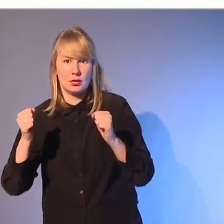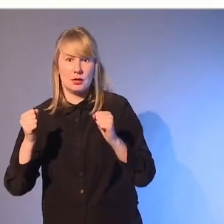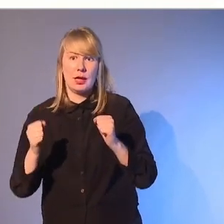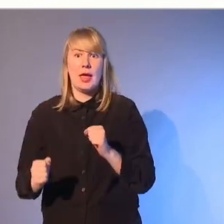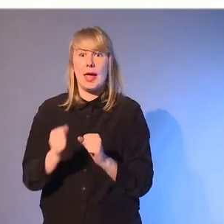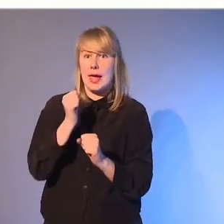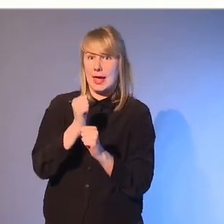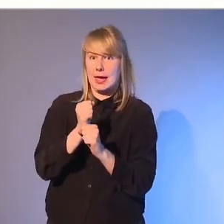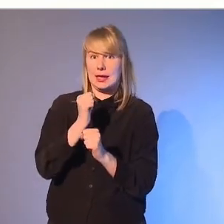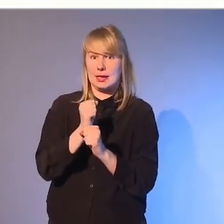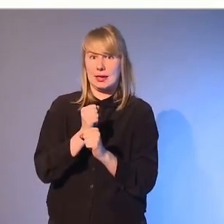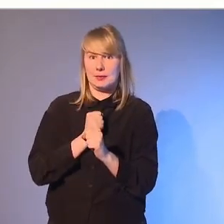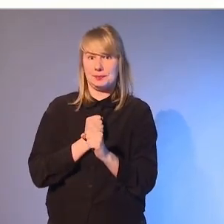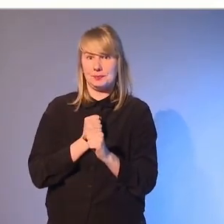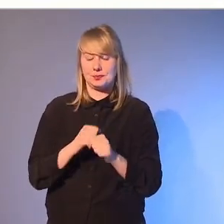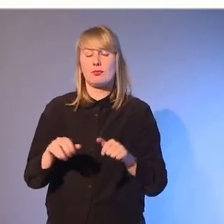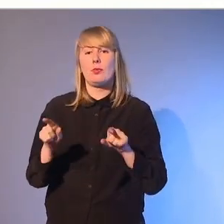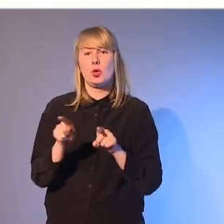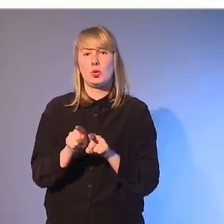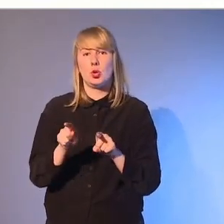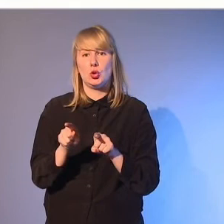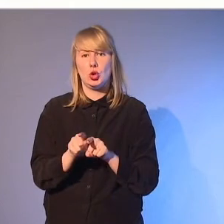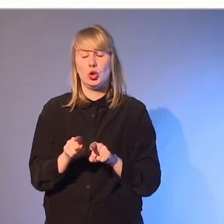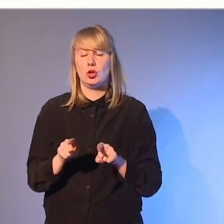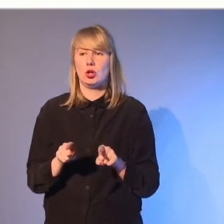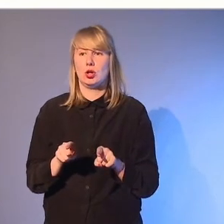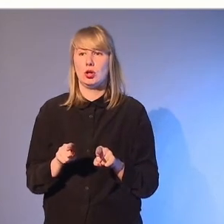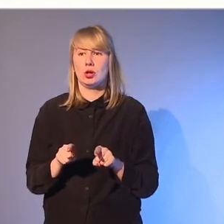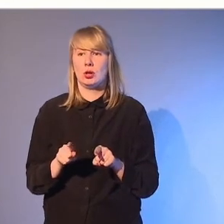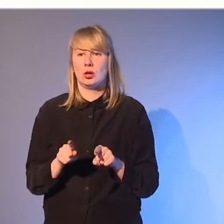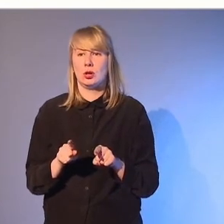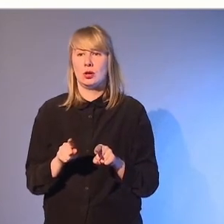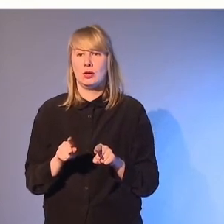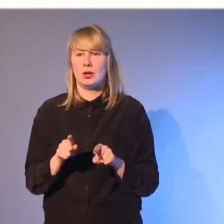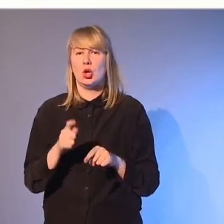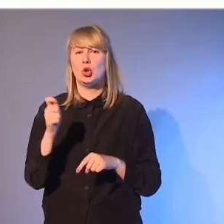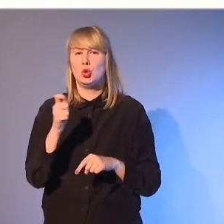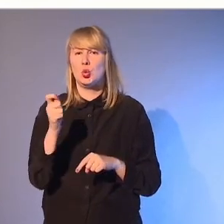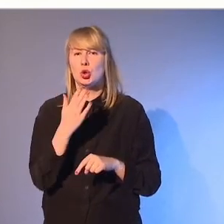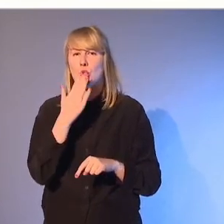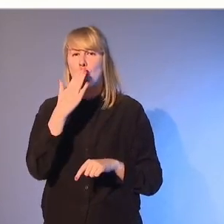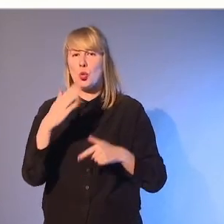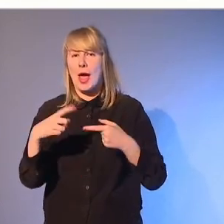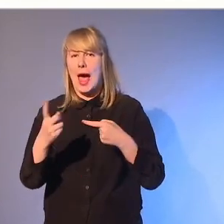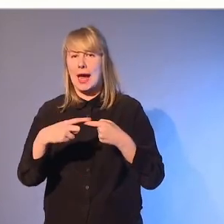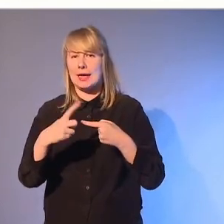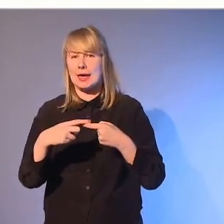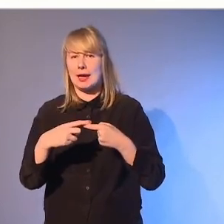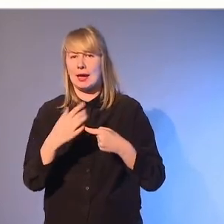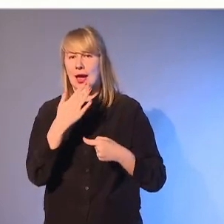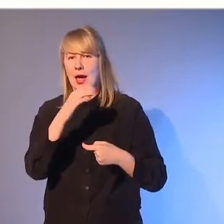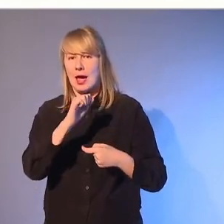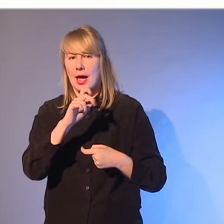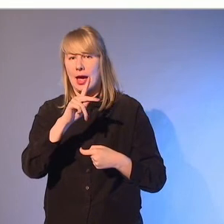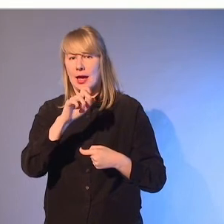egentlig førte til at vi fikk noen veldig gode hackere blant elevene. For